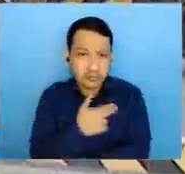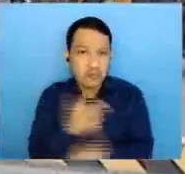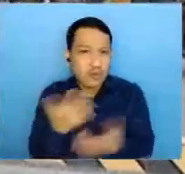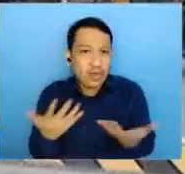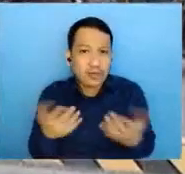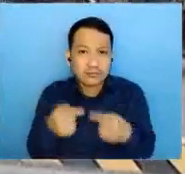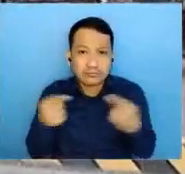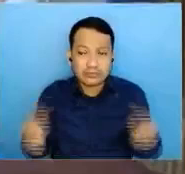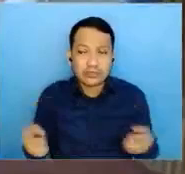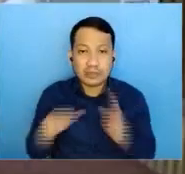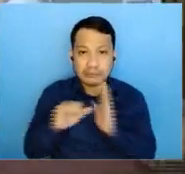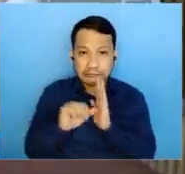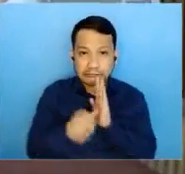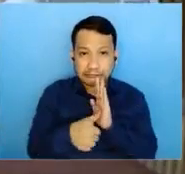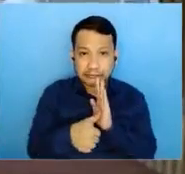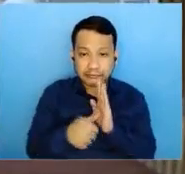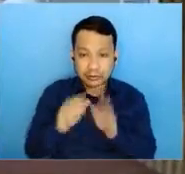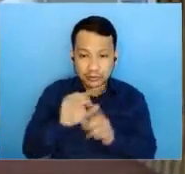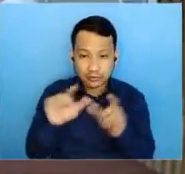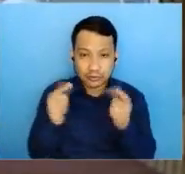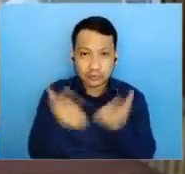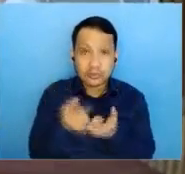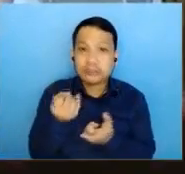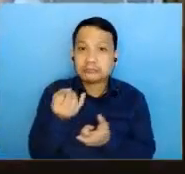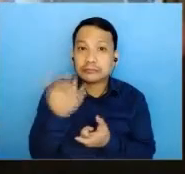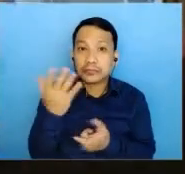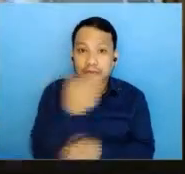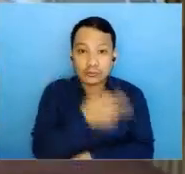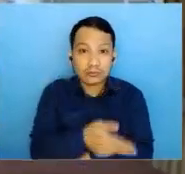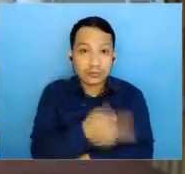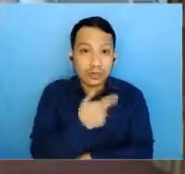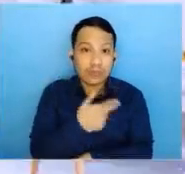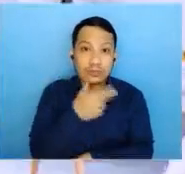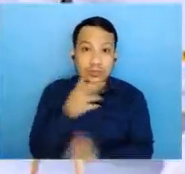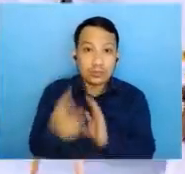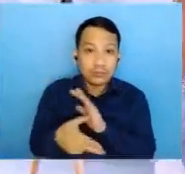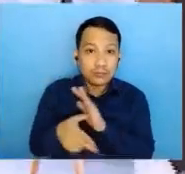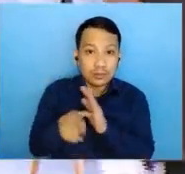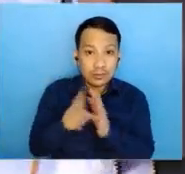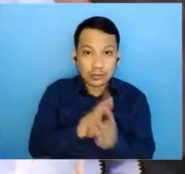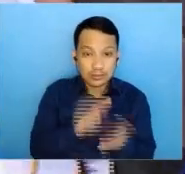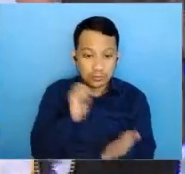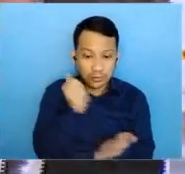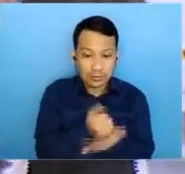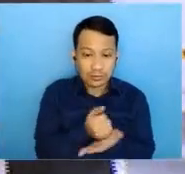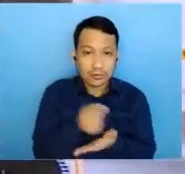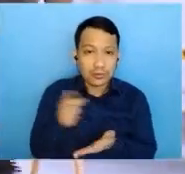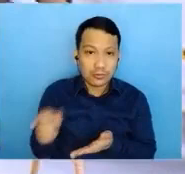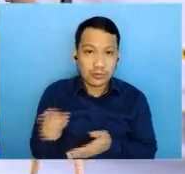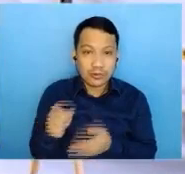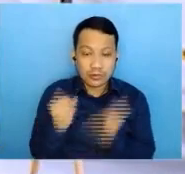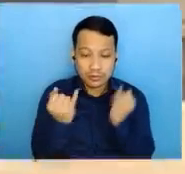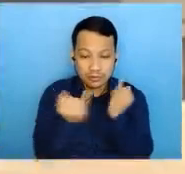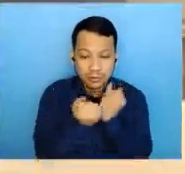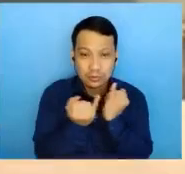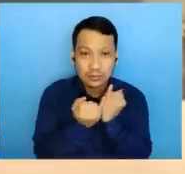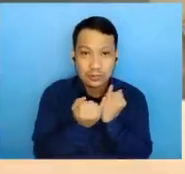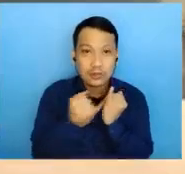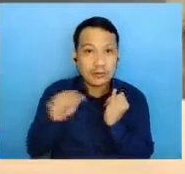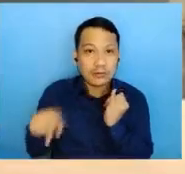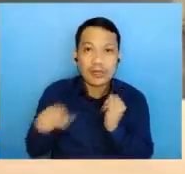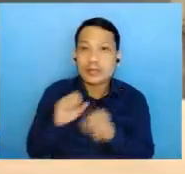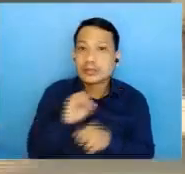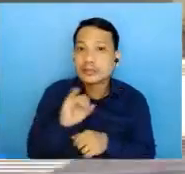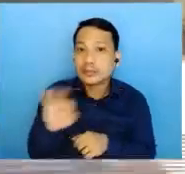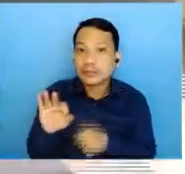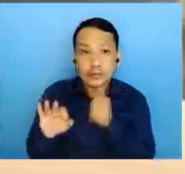diin ng grupo ang banta ng ilang ospital na hindi na magre-renew ng accreditation sa PhilHealth kung hindi maayos ang pagbabayad sa kanila. Sa kada araw